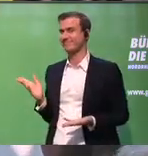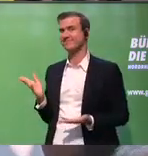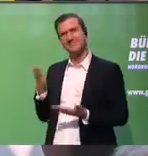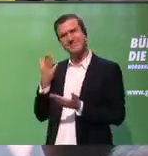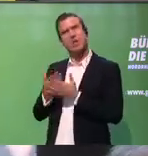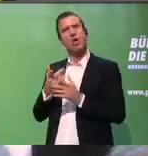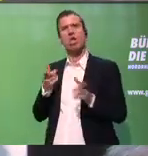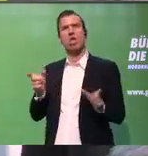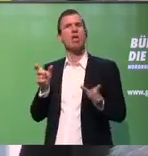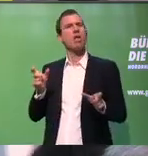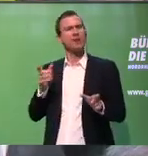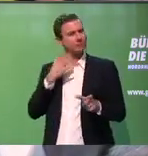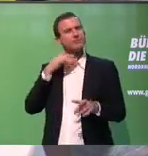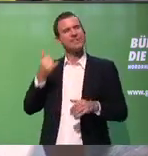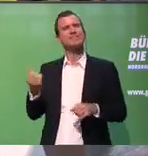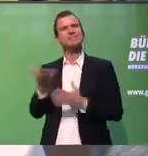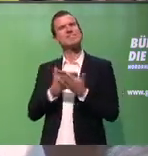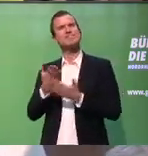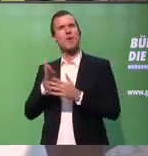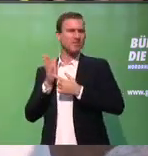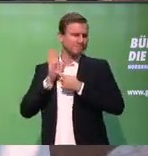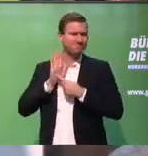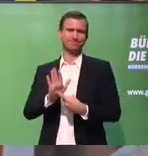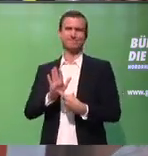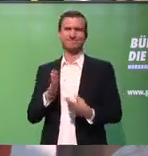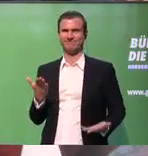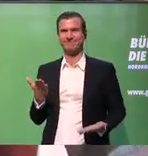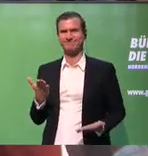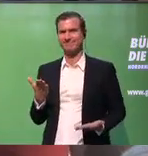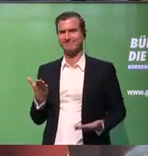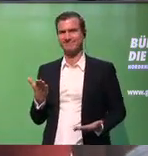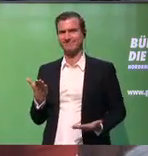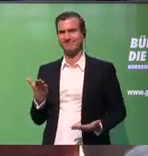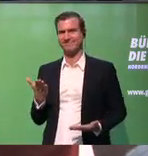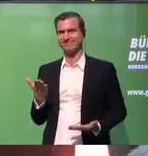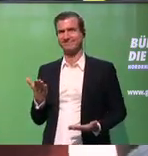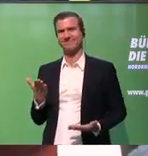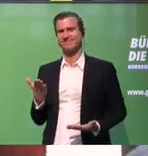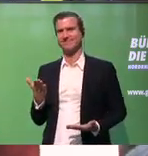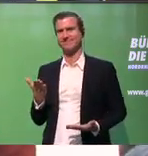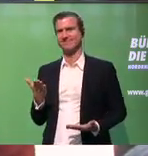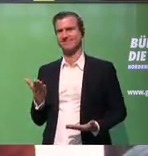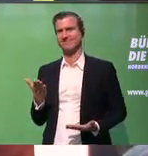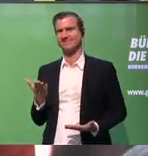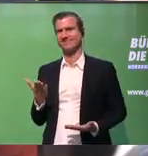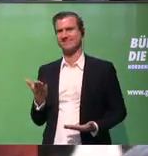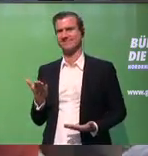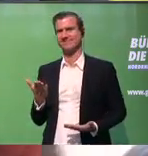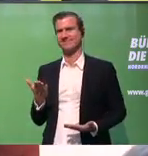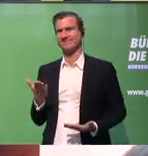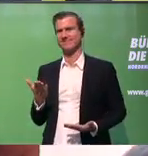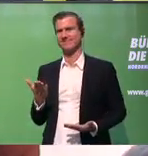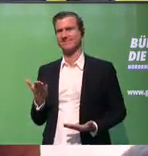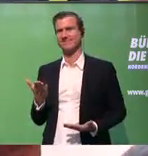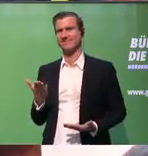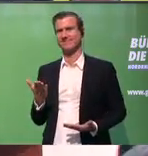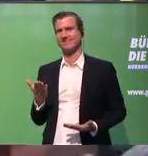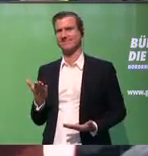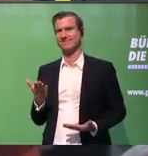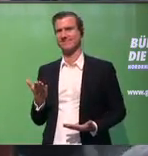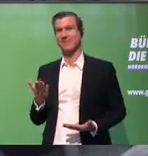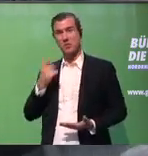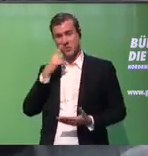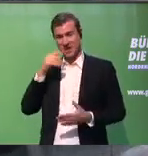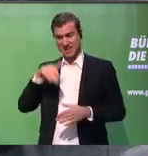Ansinnen auch Taten folgen zu lassen, ja, und nicht nur hier vor Ort, sondern auch